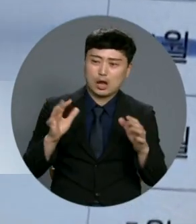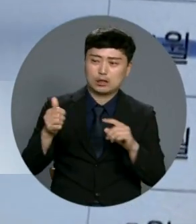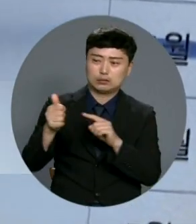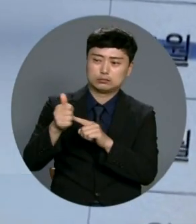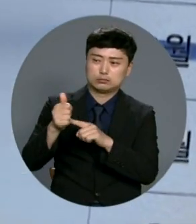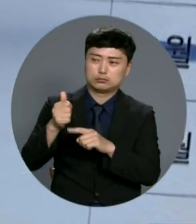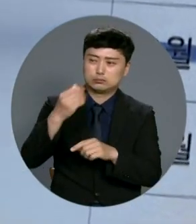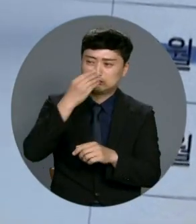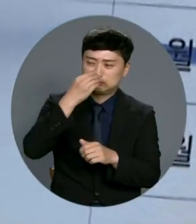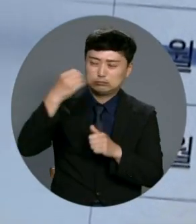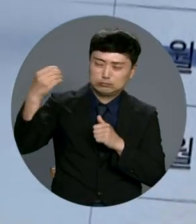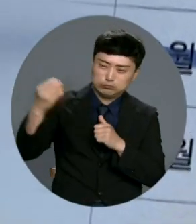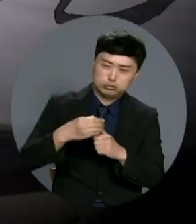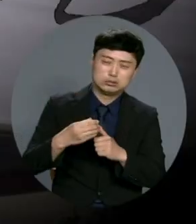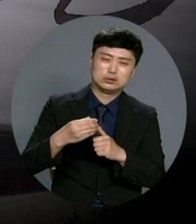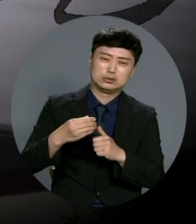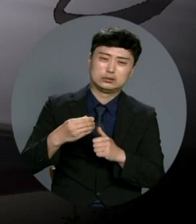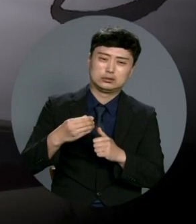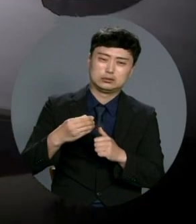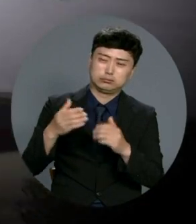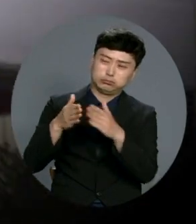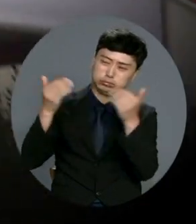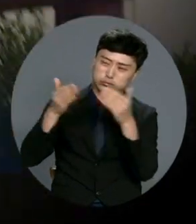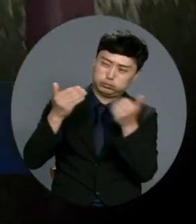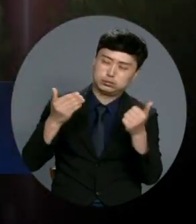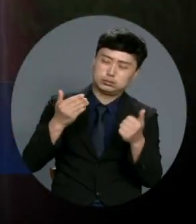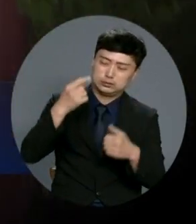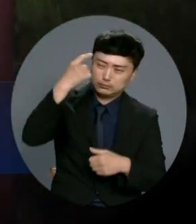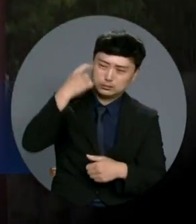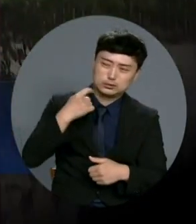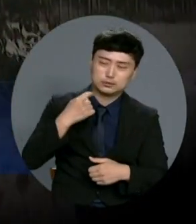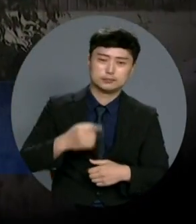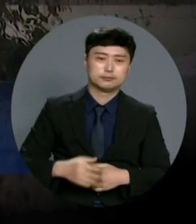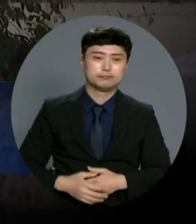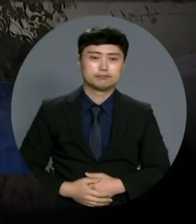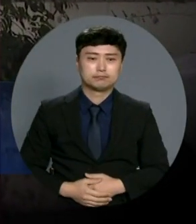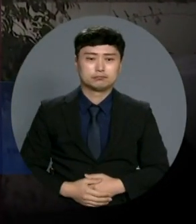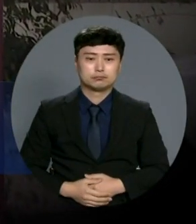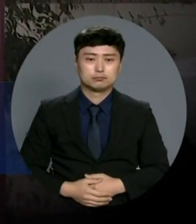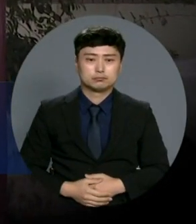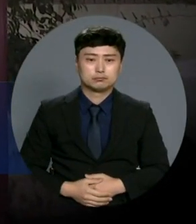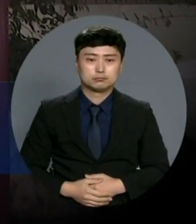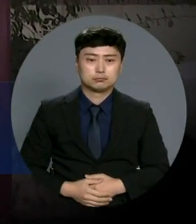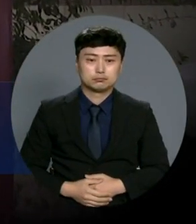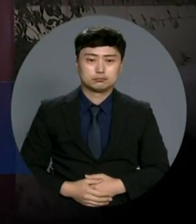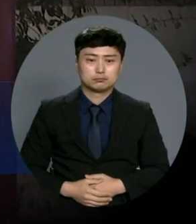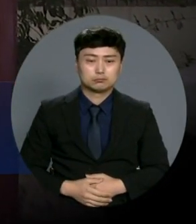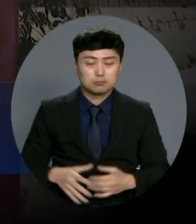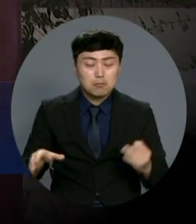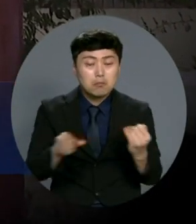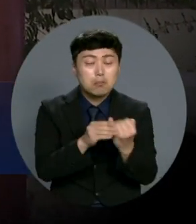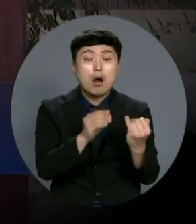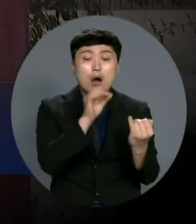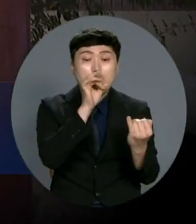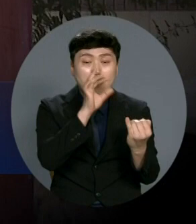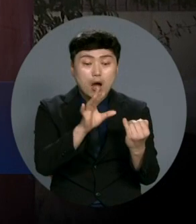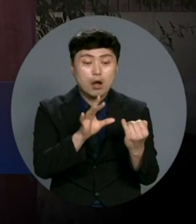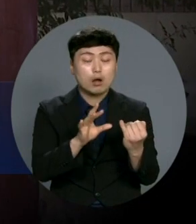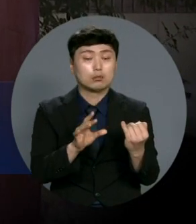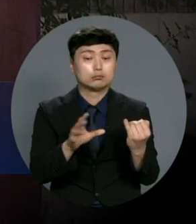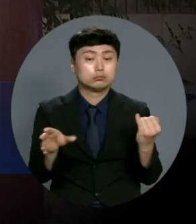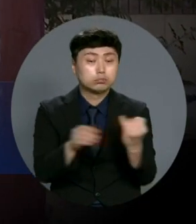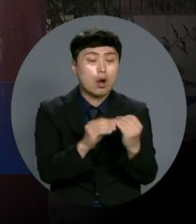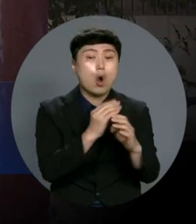비인격적 대우라고 주장했습니다. 자꾸 뭐 이번 달 안 되면 다음 달에 또 시도하는 거냐. 그럼 난 언제까지 배려를 해줘야